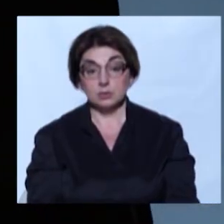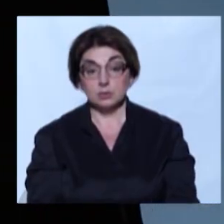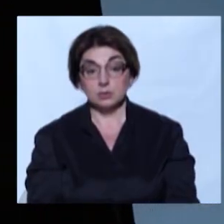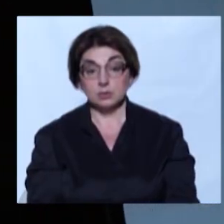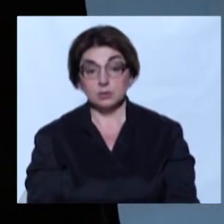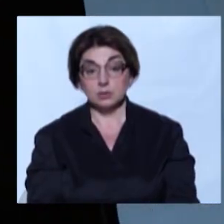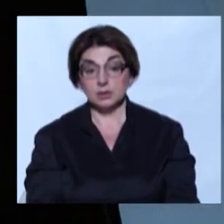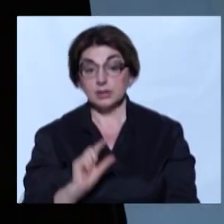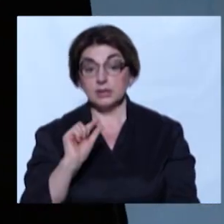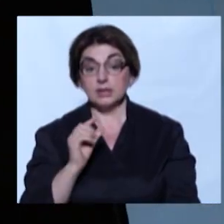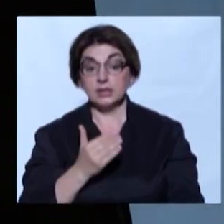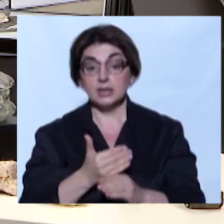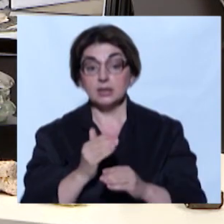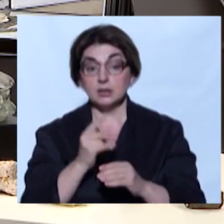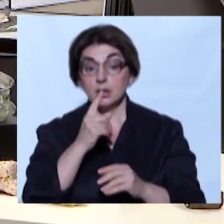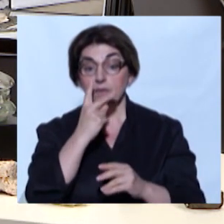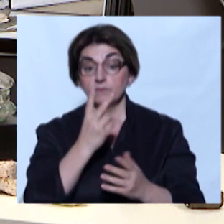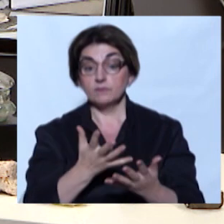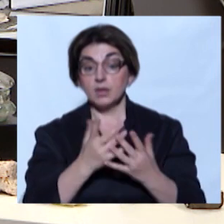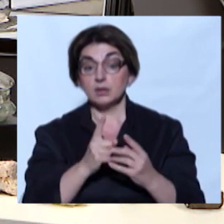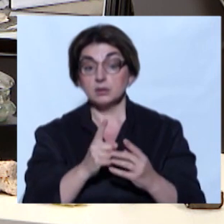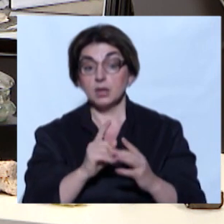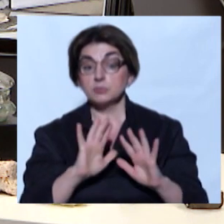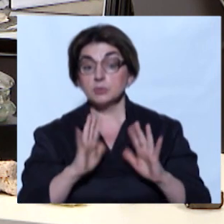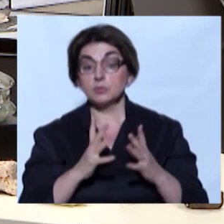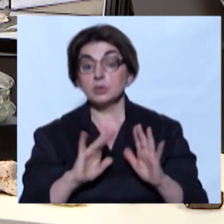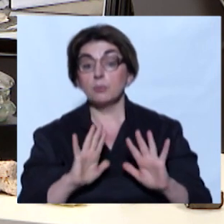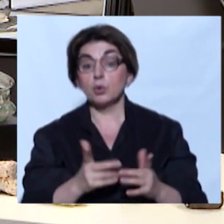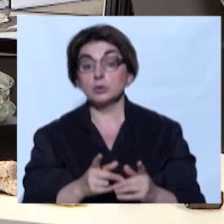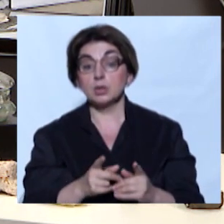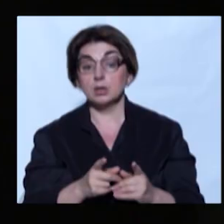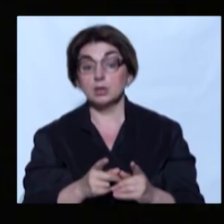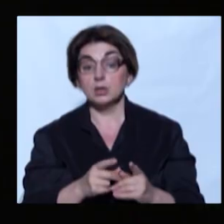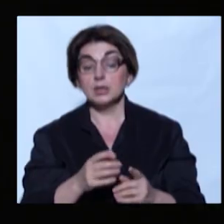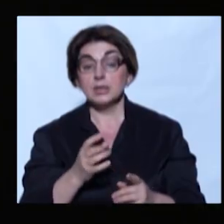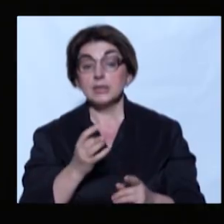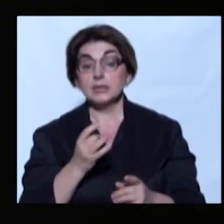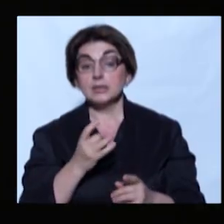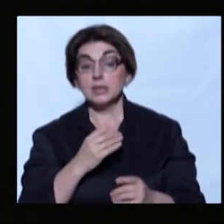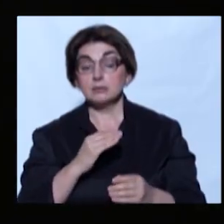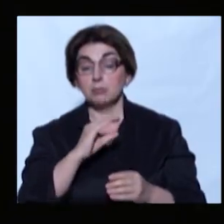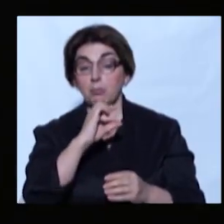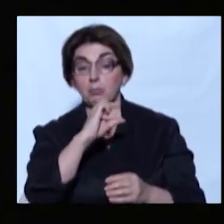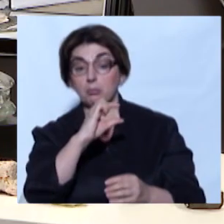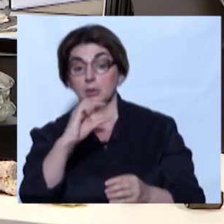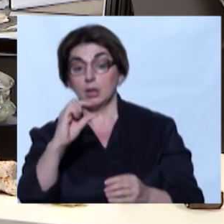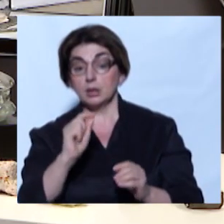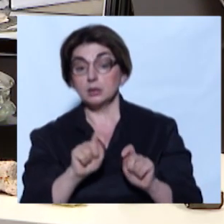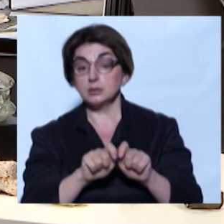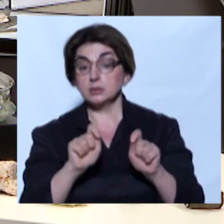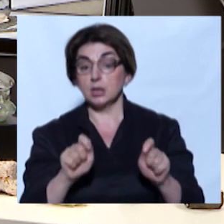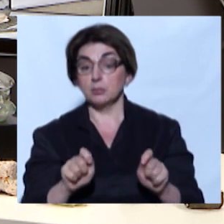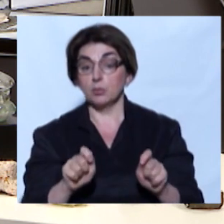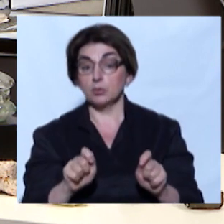აი, ნელა ვამატებ და თქვენ ხედავთ, რომ ამ შემთხვევაში ადგილი აქვს თეთრი ნალექის წარმოქმნას.